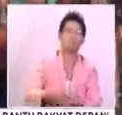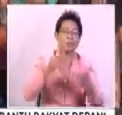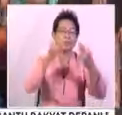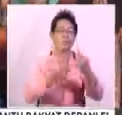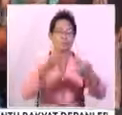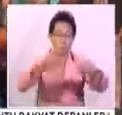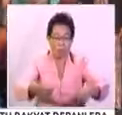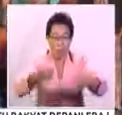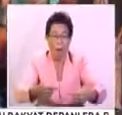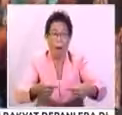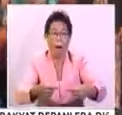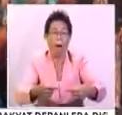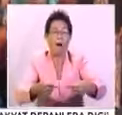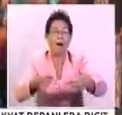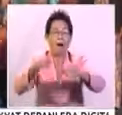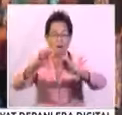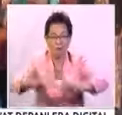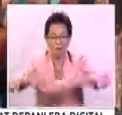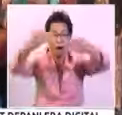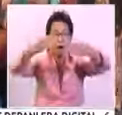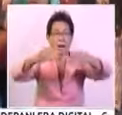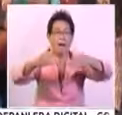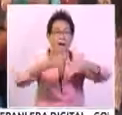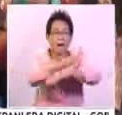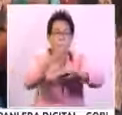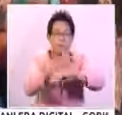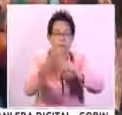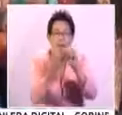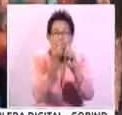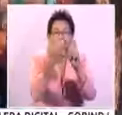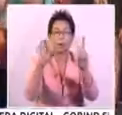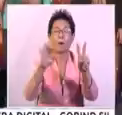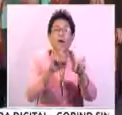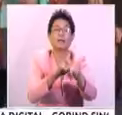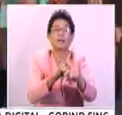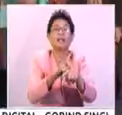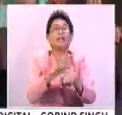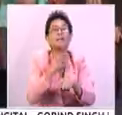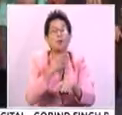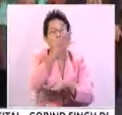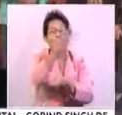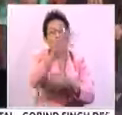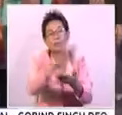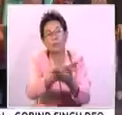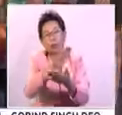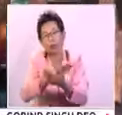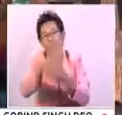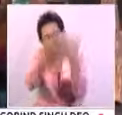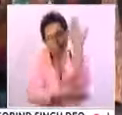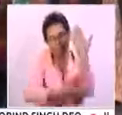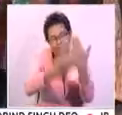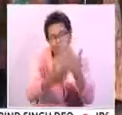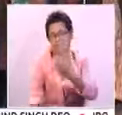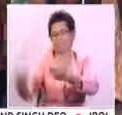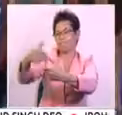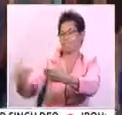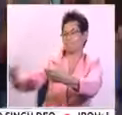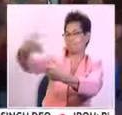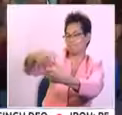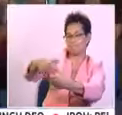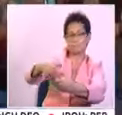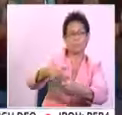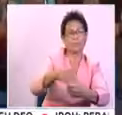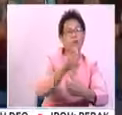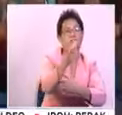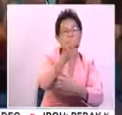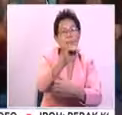pertandingan akhir sketsa rukun negara peringkat kebangsaan 2019 di Ipoh. 15 buah sekolah seluruh Malaysia mengambil bahagian.